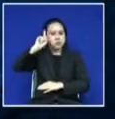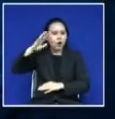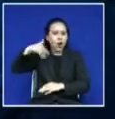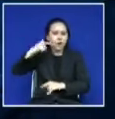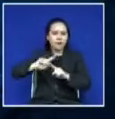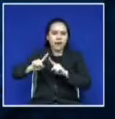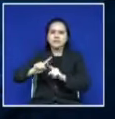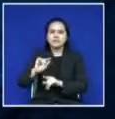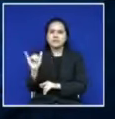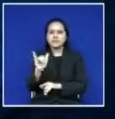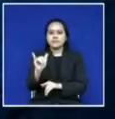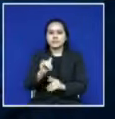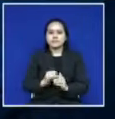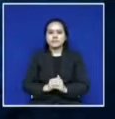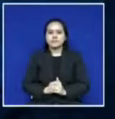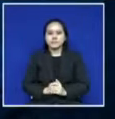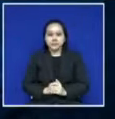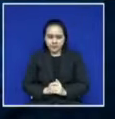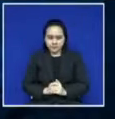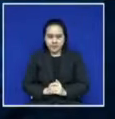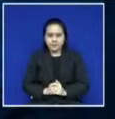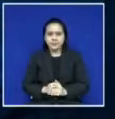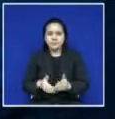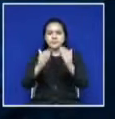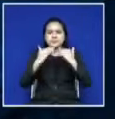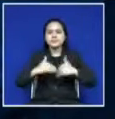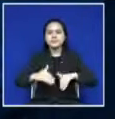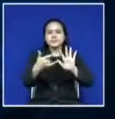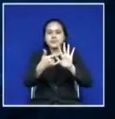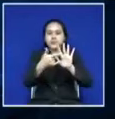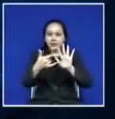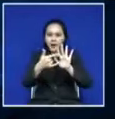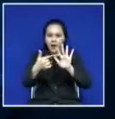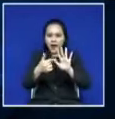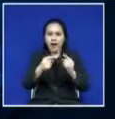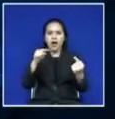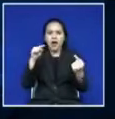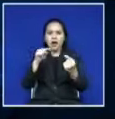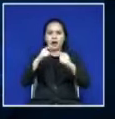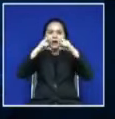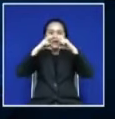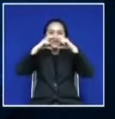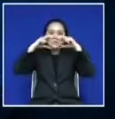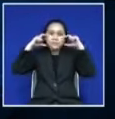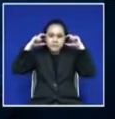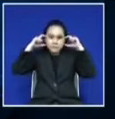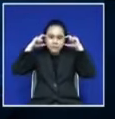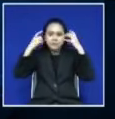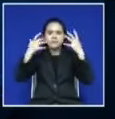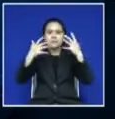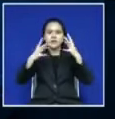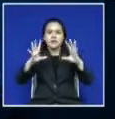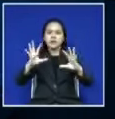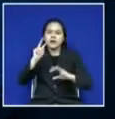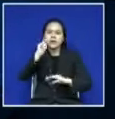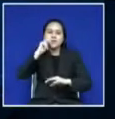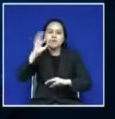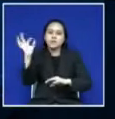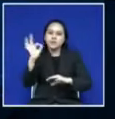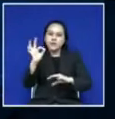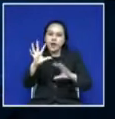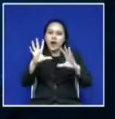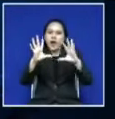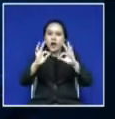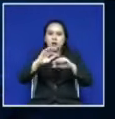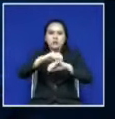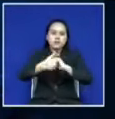ป็นส่วนเกี่ยวกับยาเองก็ดีนะฮะเครื่องมือเครื่องใช้เกี่ยวกับหน้ากากอนามัยก็ดีนะฮะแอลกอฮอล์อะไรก็ดีเนี่ยผมเรียนว่า